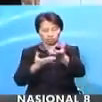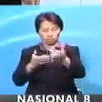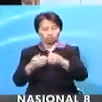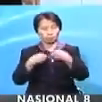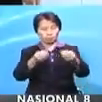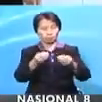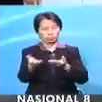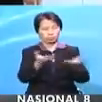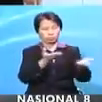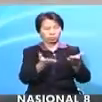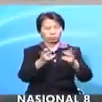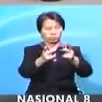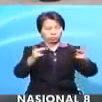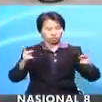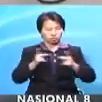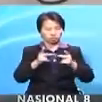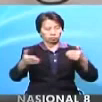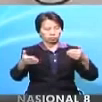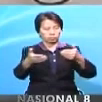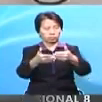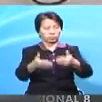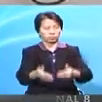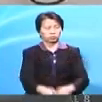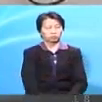kenikmatan di kawasan berdekatan